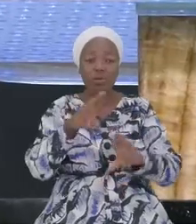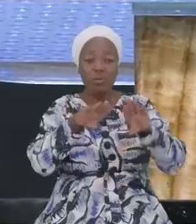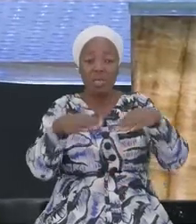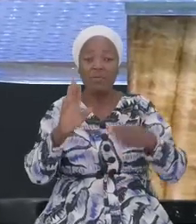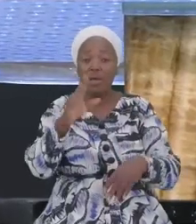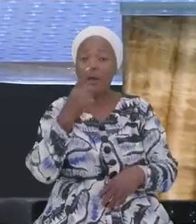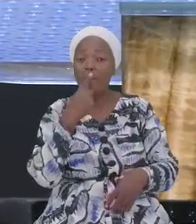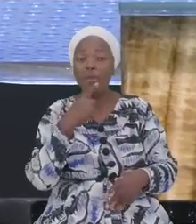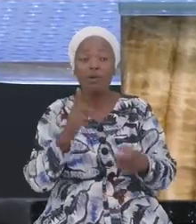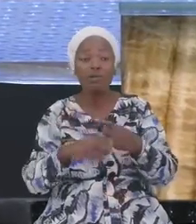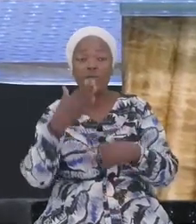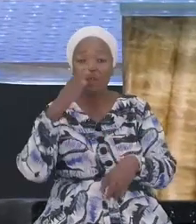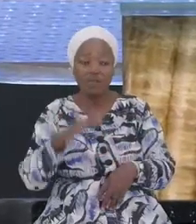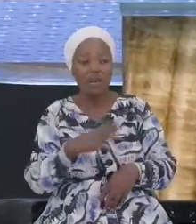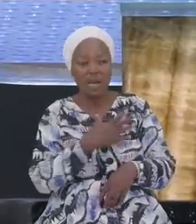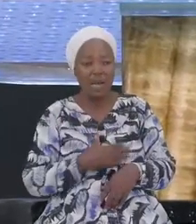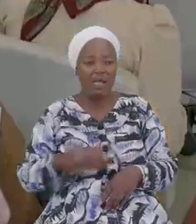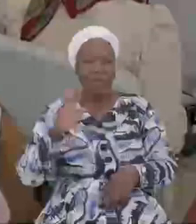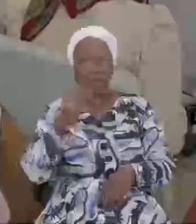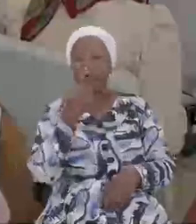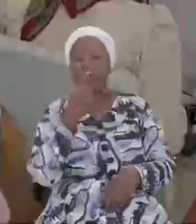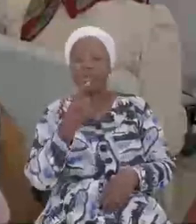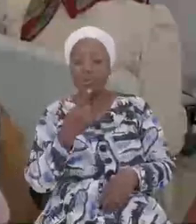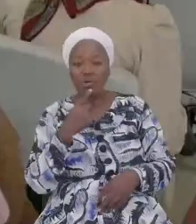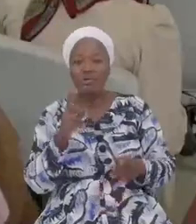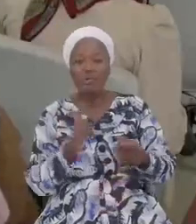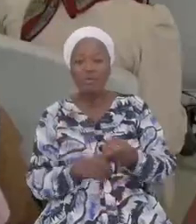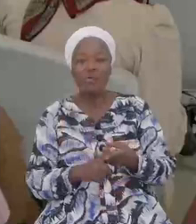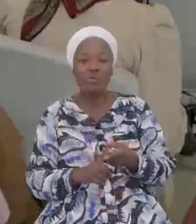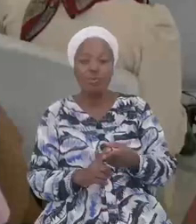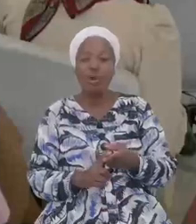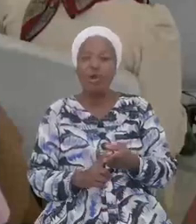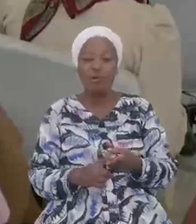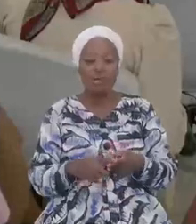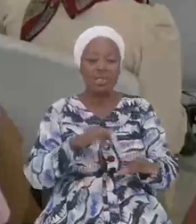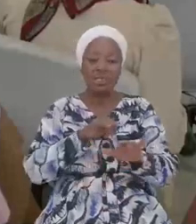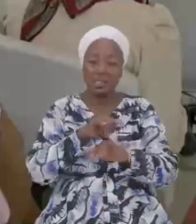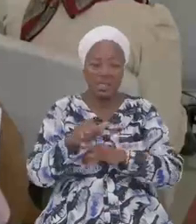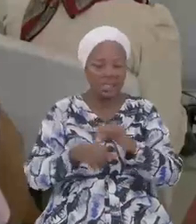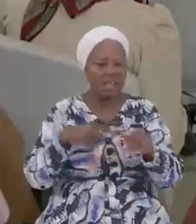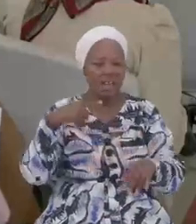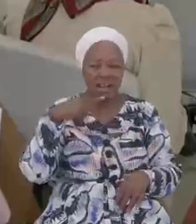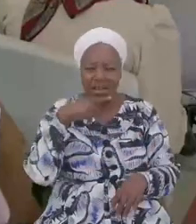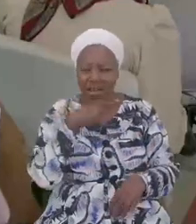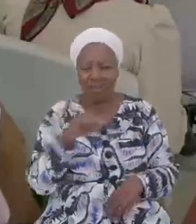19. Tu livres ta bouche au mal et ta langue est un tissu de